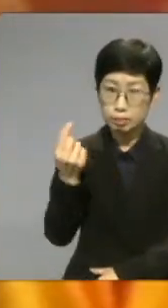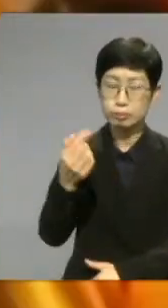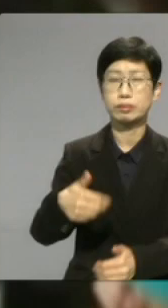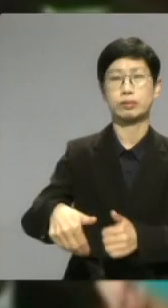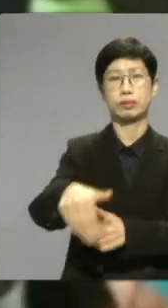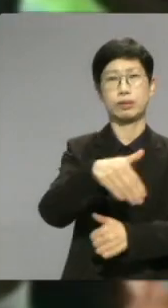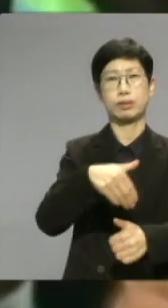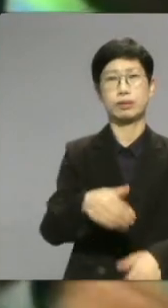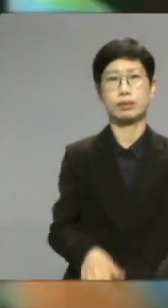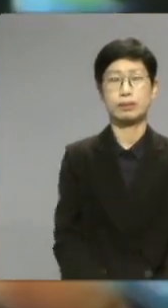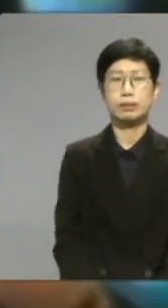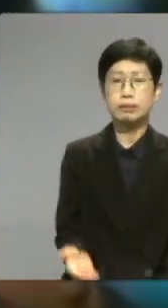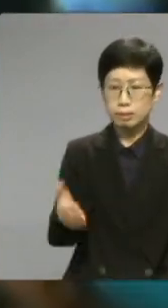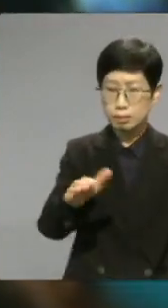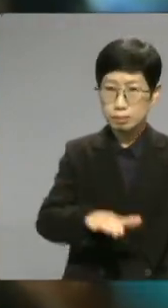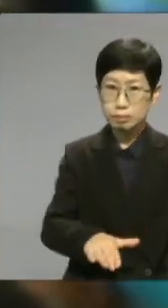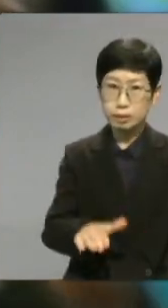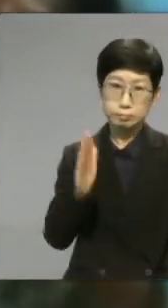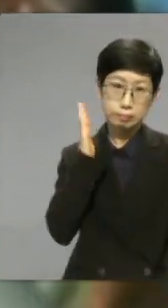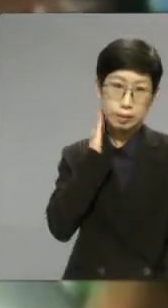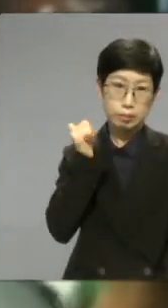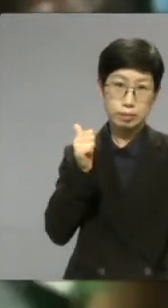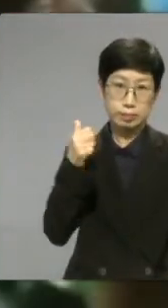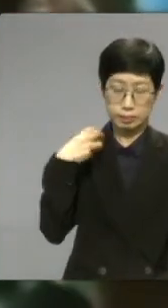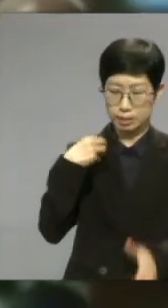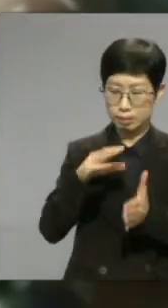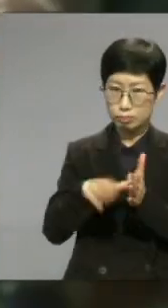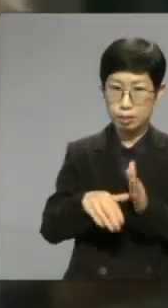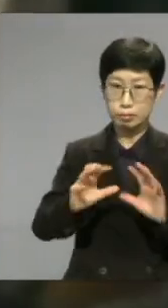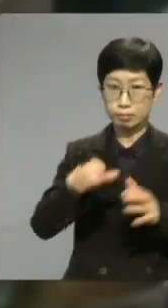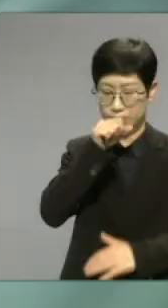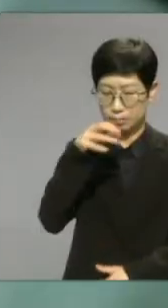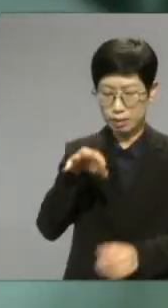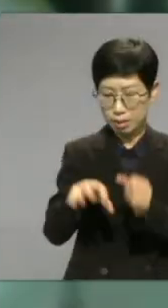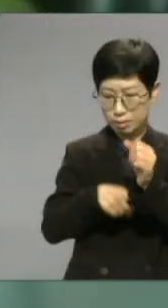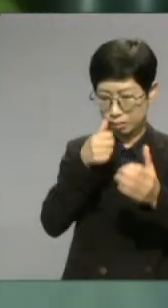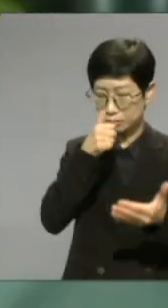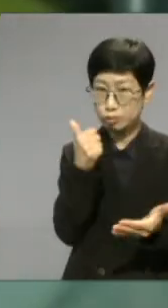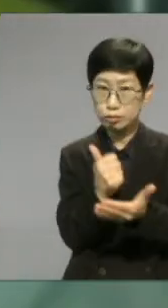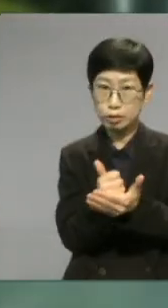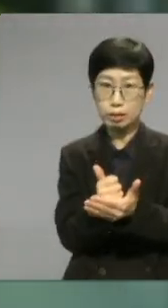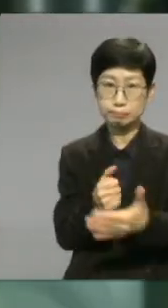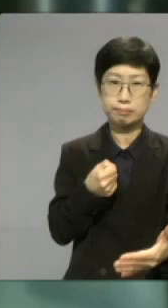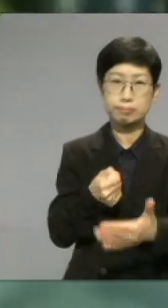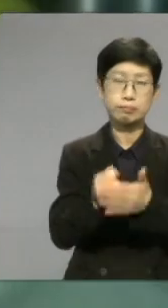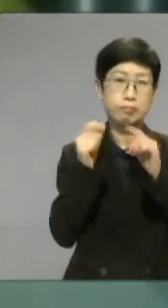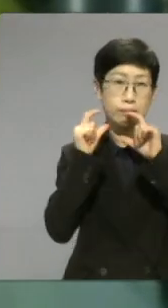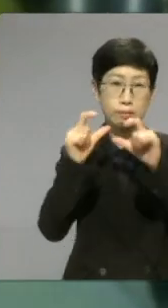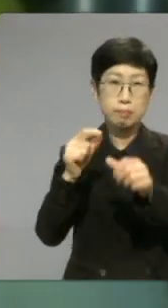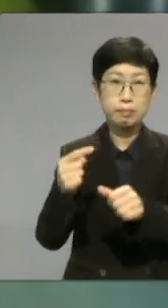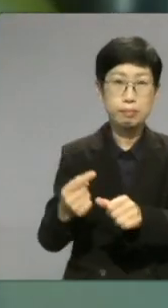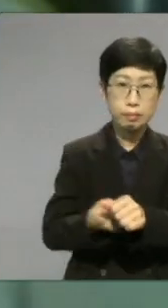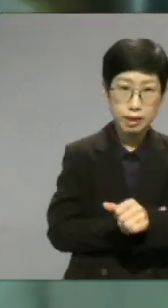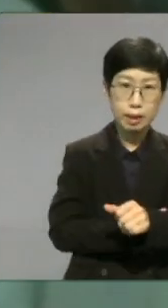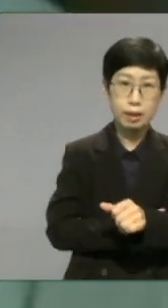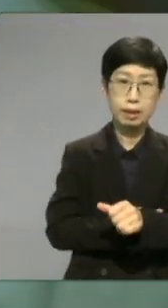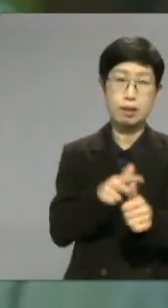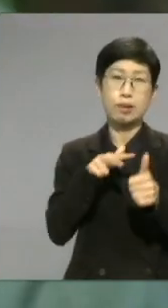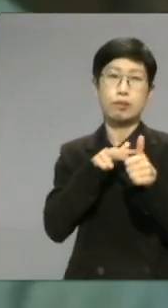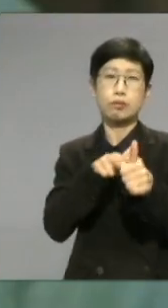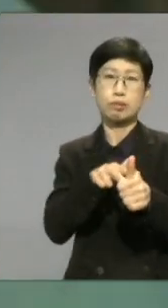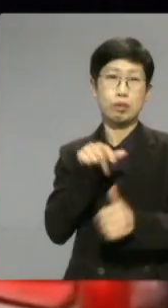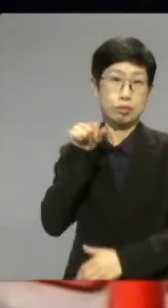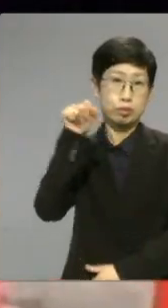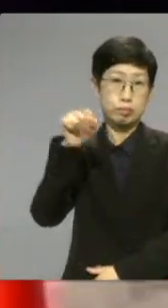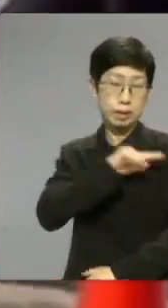분위기였습니다. 하지만 재임 시절 저지른 국가 예산 횡령 혐의로 유죄 확정 판결을 받으면서 대선 후보 자격을